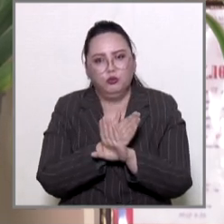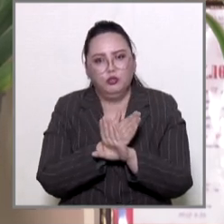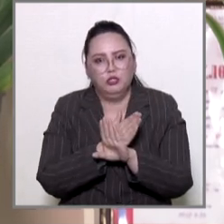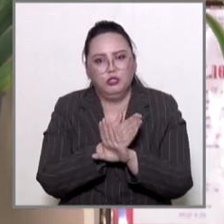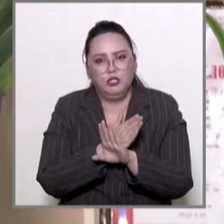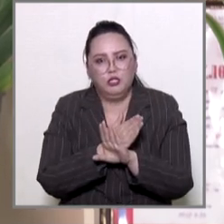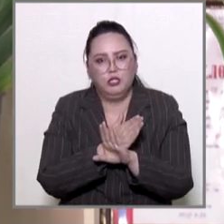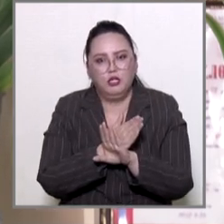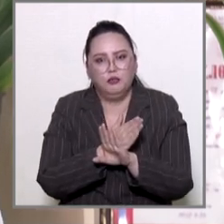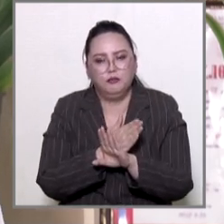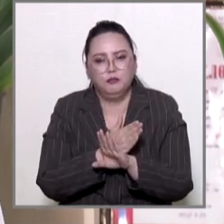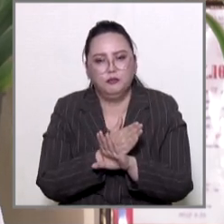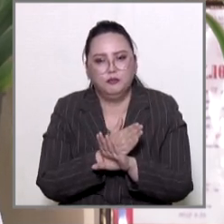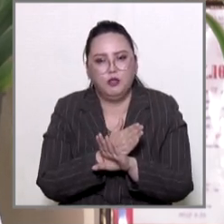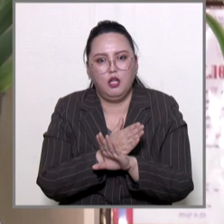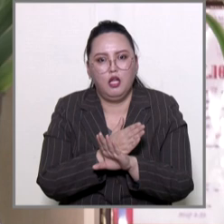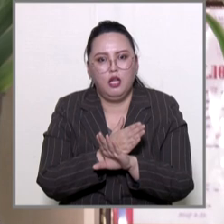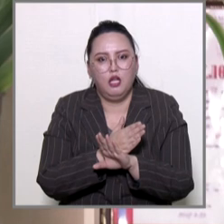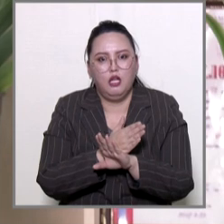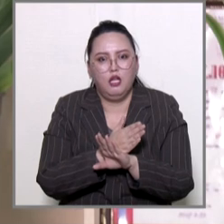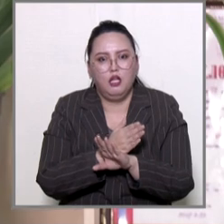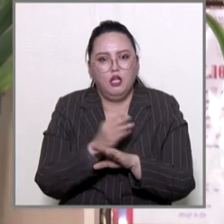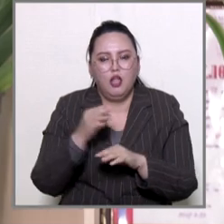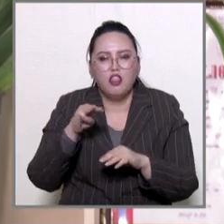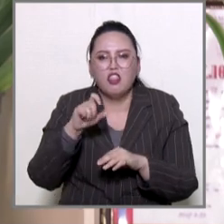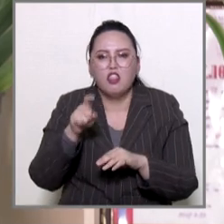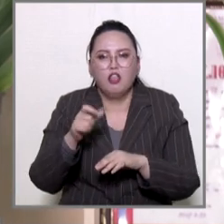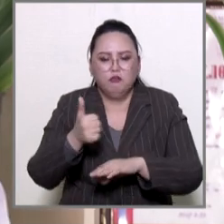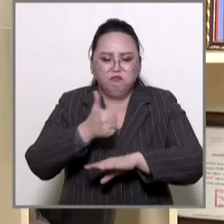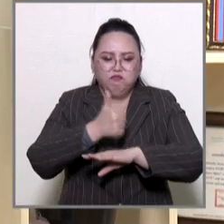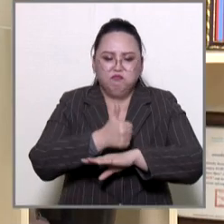өртөж, залуу тех сүргийн тэргүүн болоход ганцхан хураа дутав.